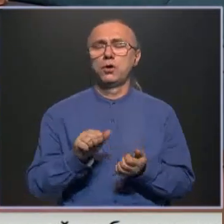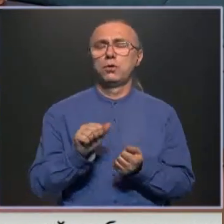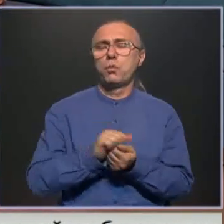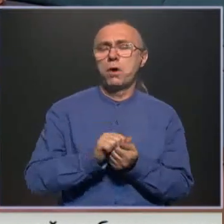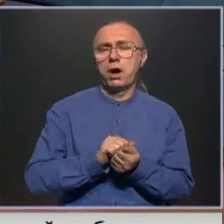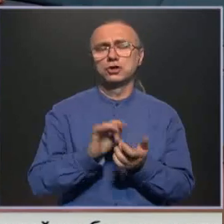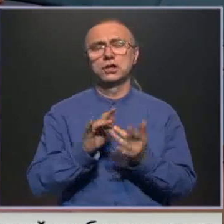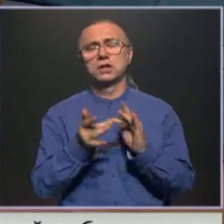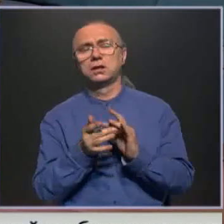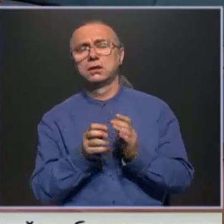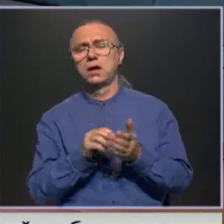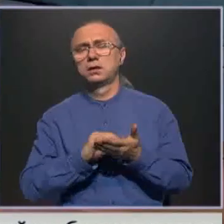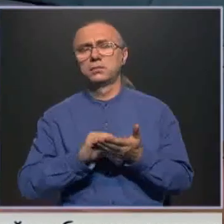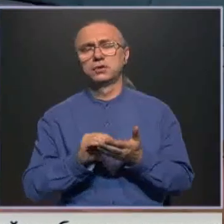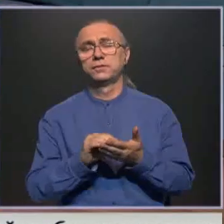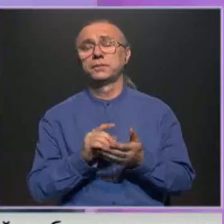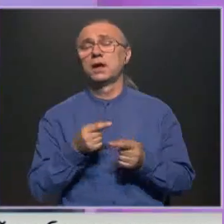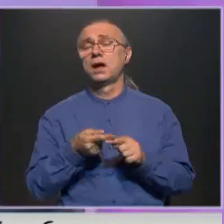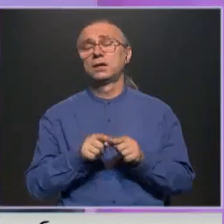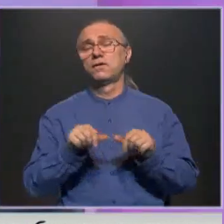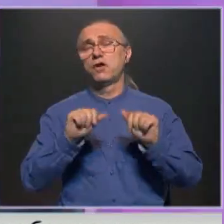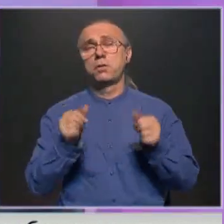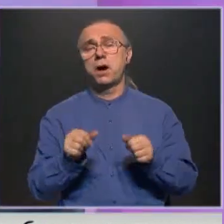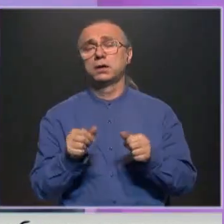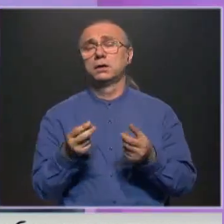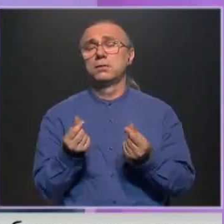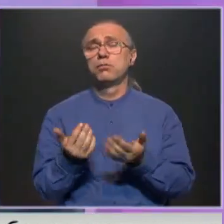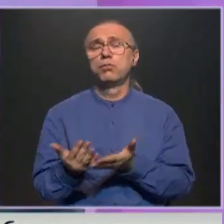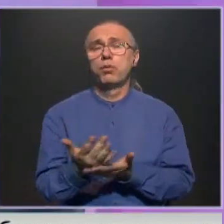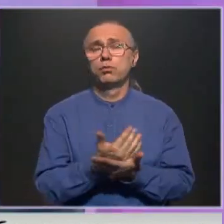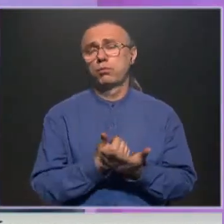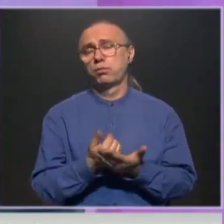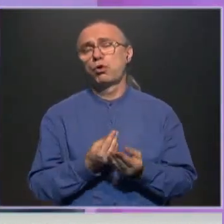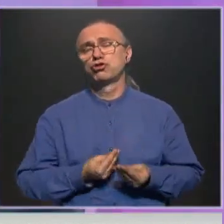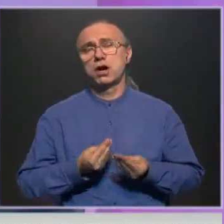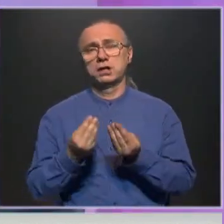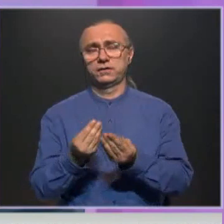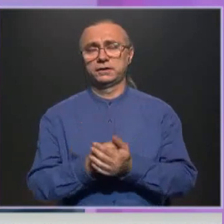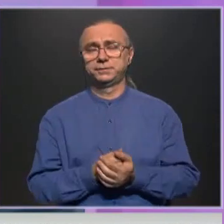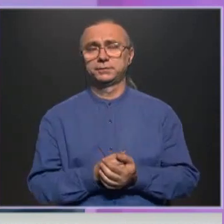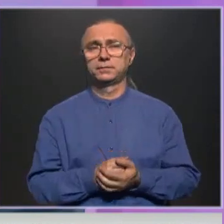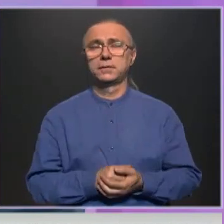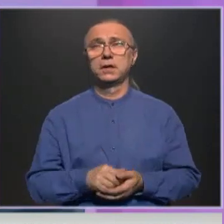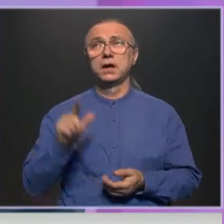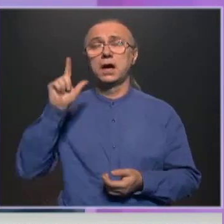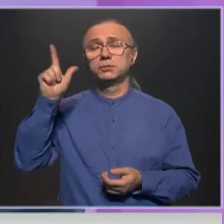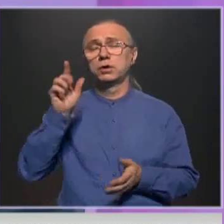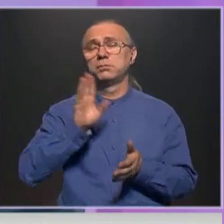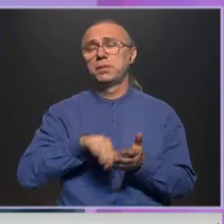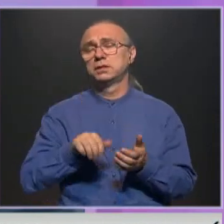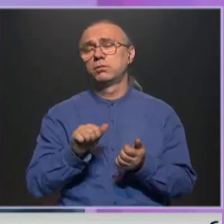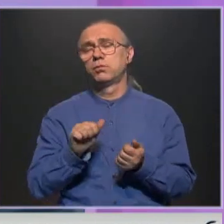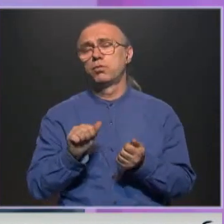все лишь формат сбора пожертвований на деятельность храмов, монастырей, на поддержку священников. Потому что Господь и без всяких бумажек, и